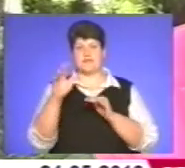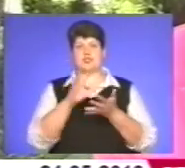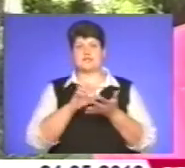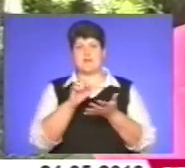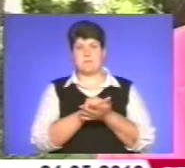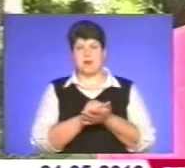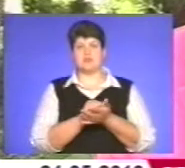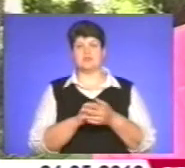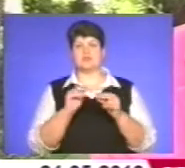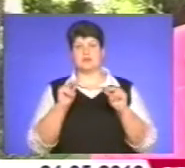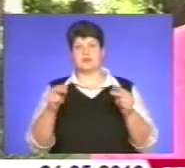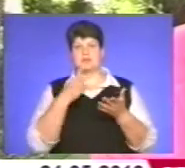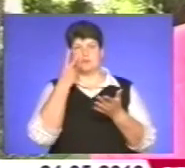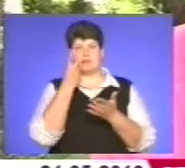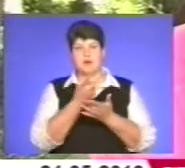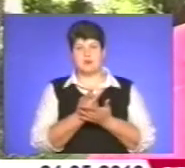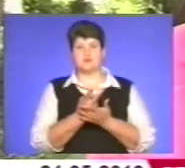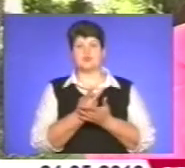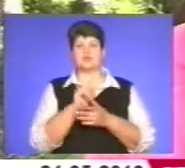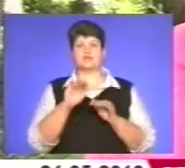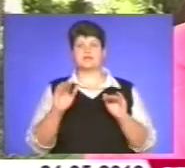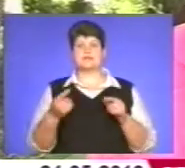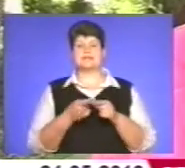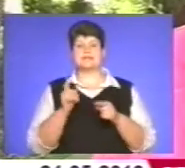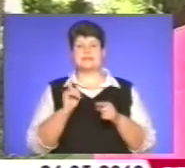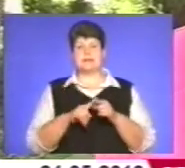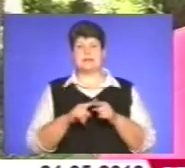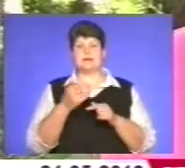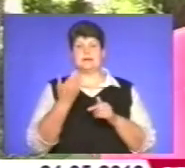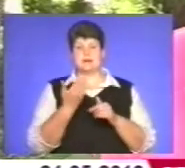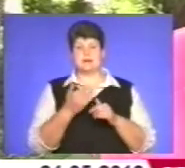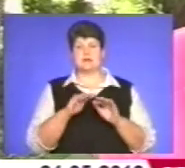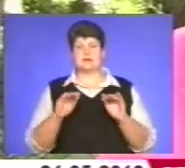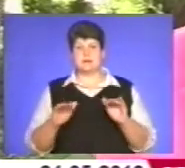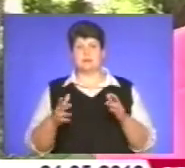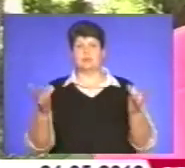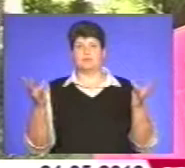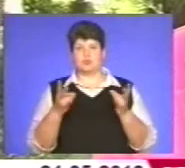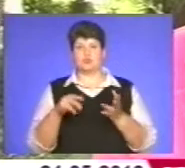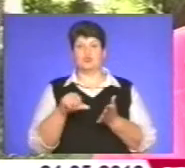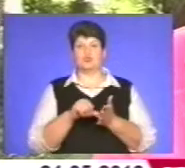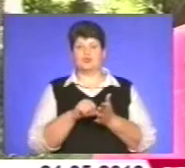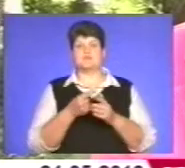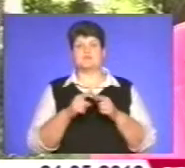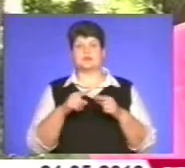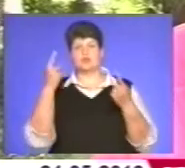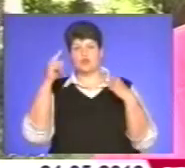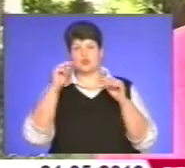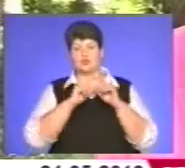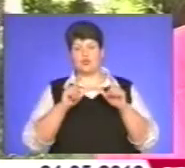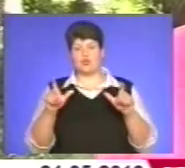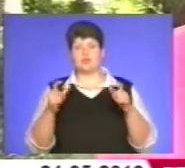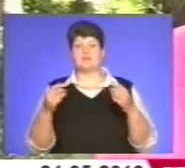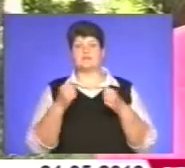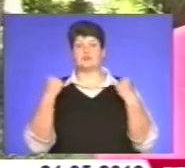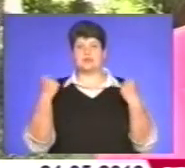і викладачі бачать, що діти цієї, ну саме ці дітки потребують участі у цих творчих школах, і відповідно у